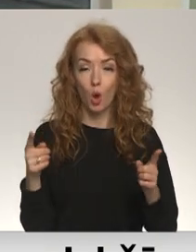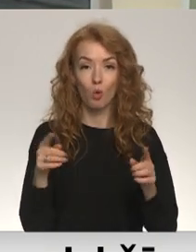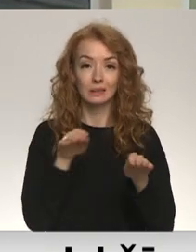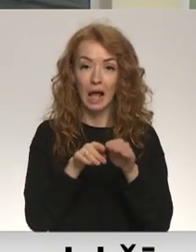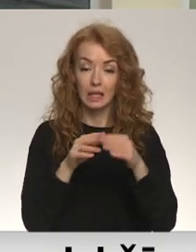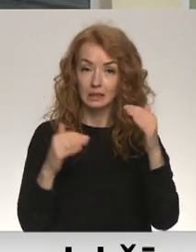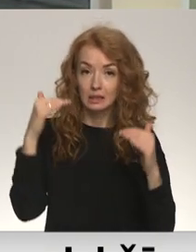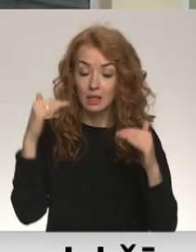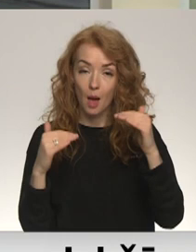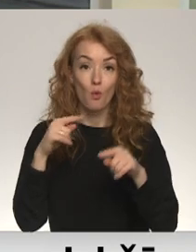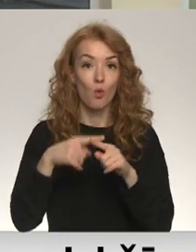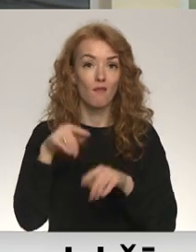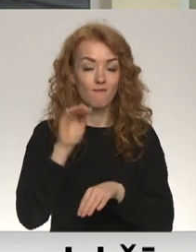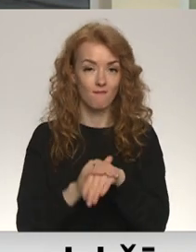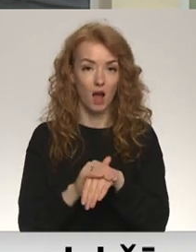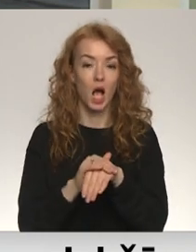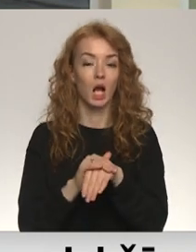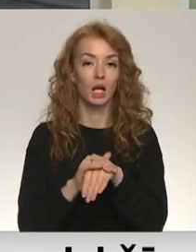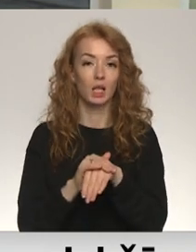tad tas faktiskas